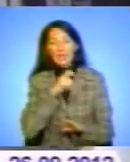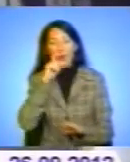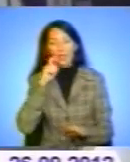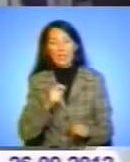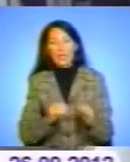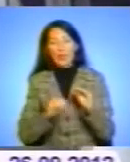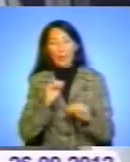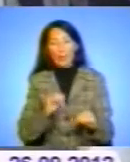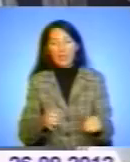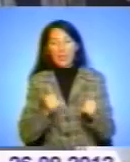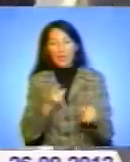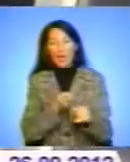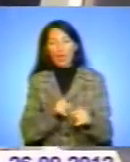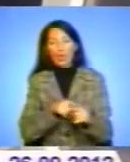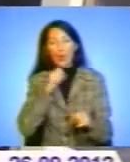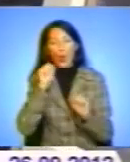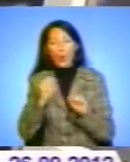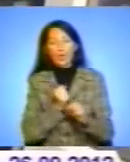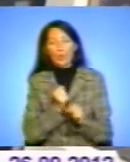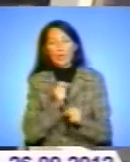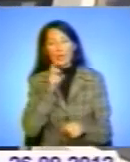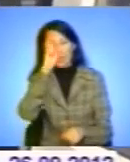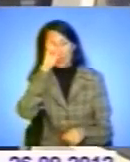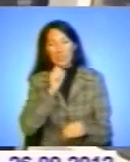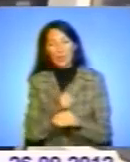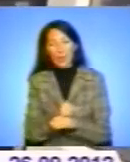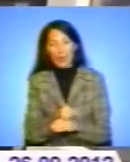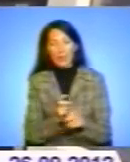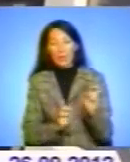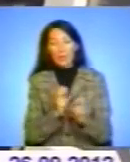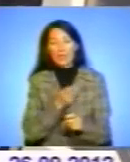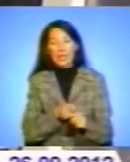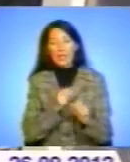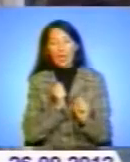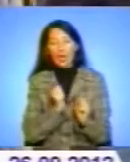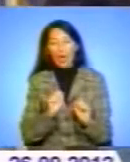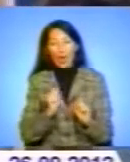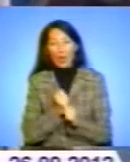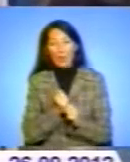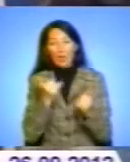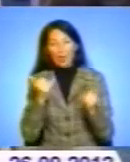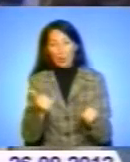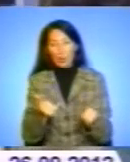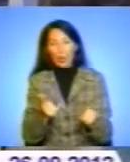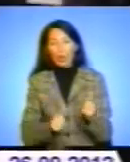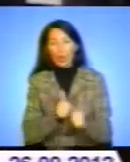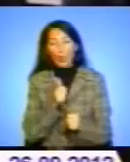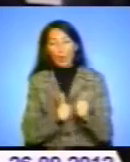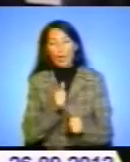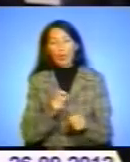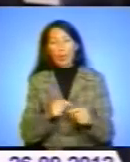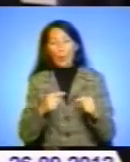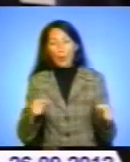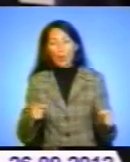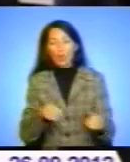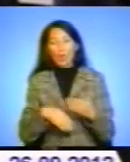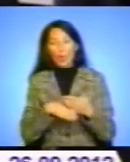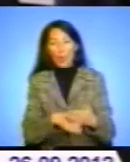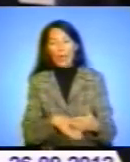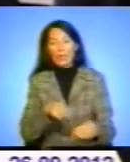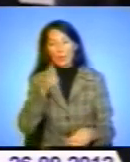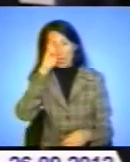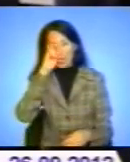держзамовлення. Підприємствам, які виробляють сучасну конкурентоспроможну медичну продукцію, допомагатиме держава. То, що ми тут